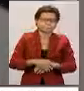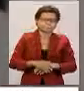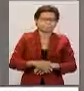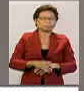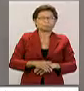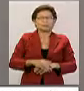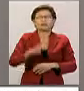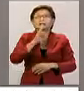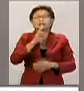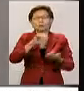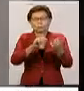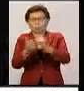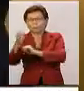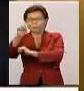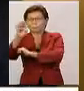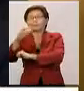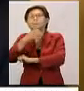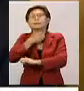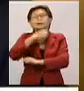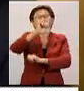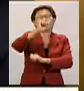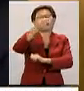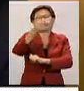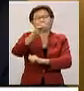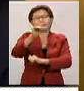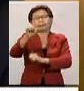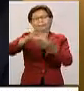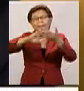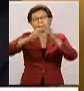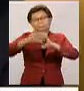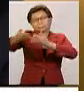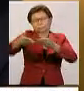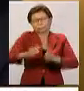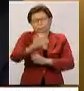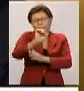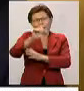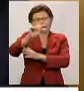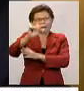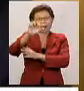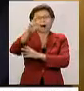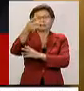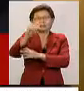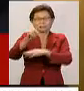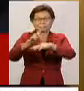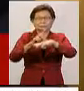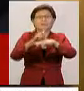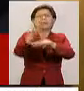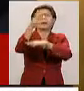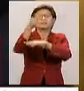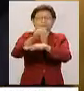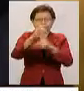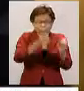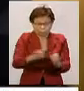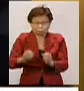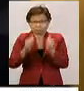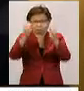Perkara tersebut ditegaskan oleh Menteri Besar Perak Ahmad Faizal Azumu selepas menjadi tetamu RTM di Angkasa Puri. Tambah beliau, penganjuran